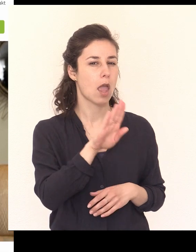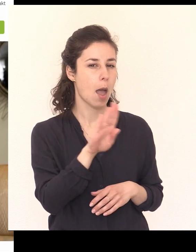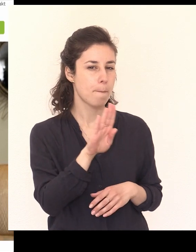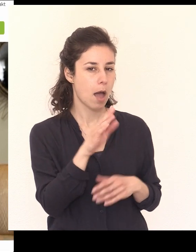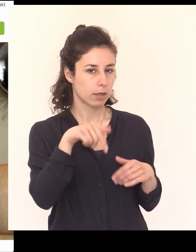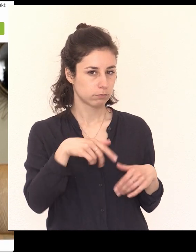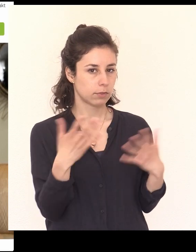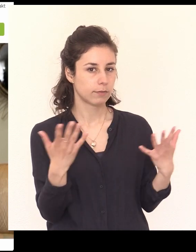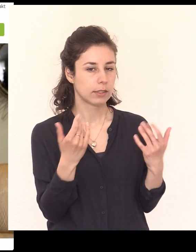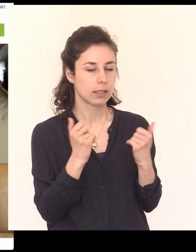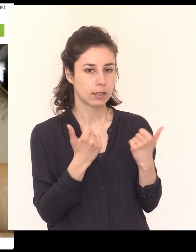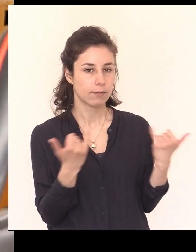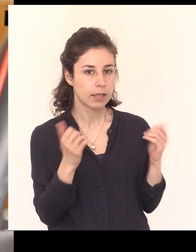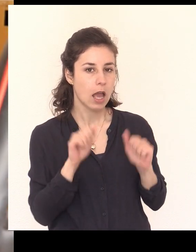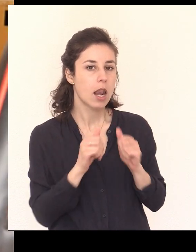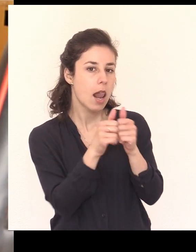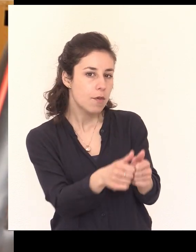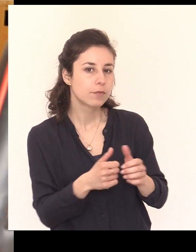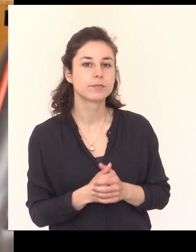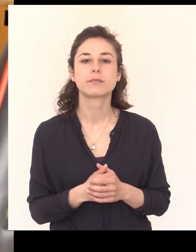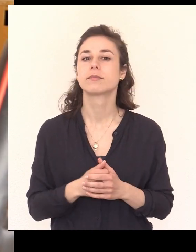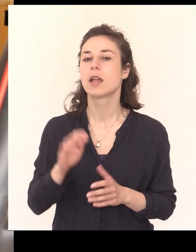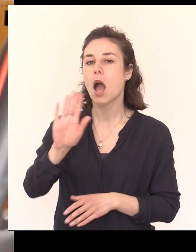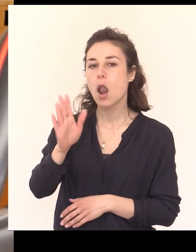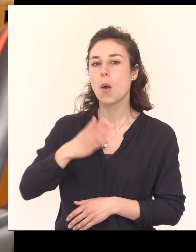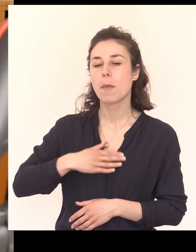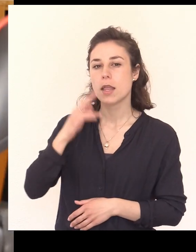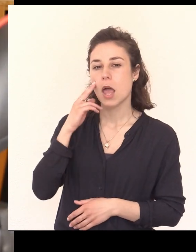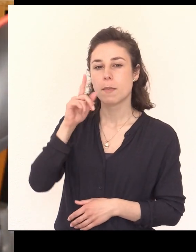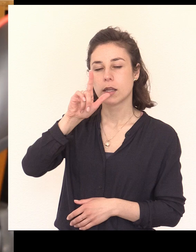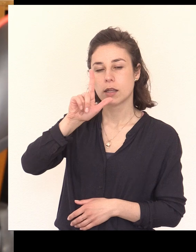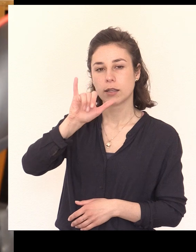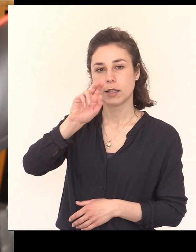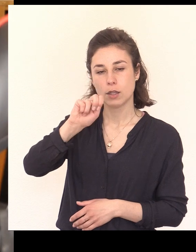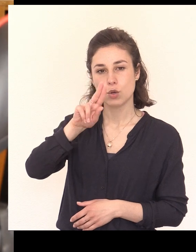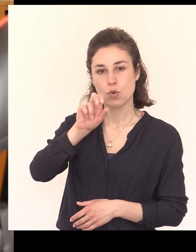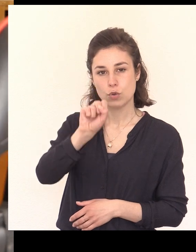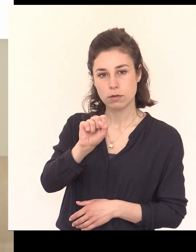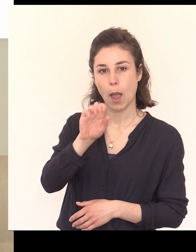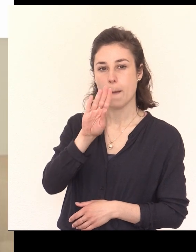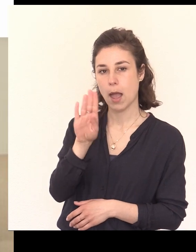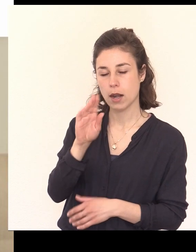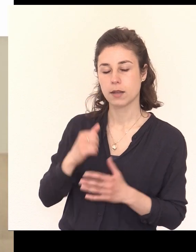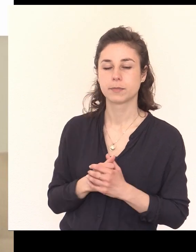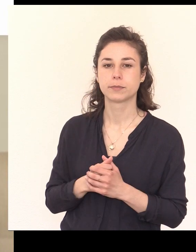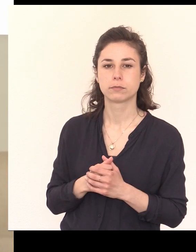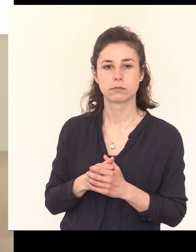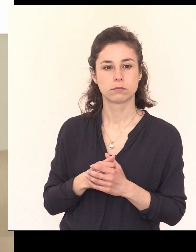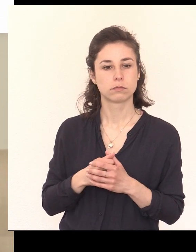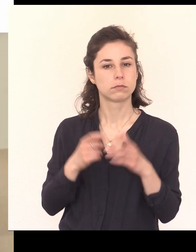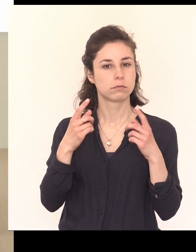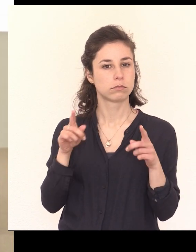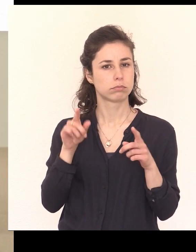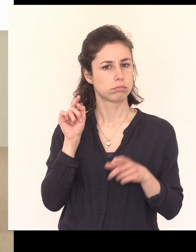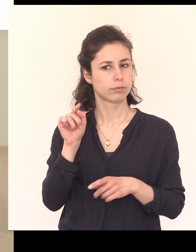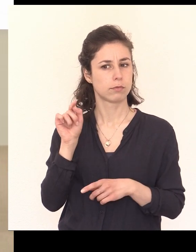Barmer, was kann ich für Sie tun? Hallo, mein Name ist Linus Bade. Und zwar